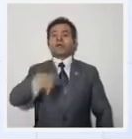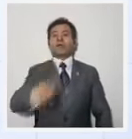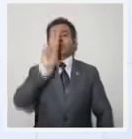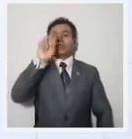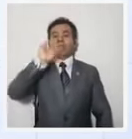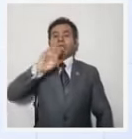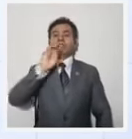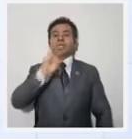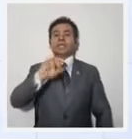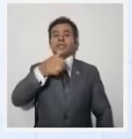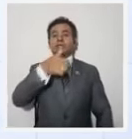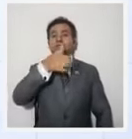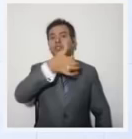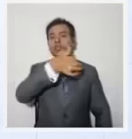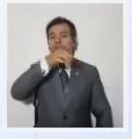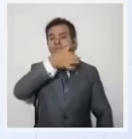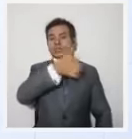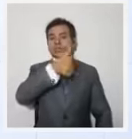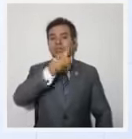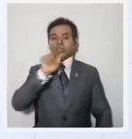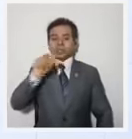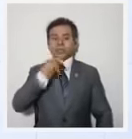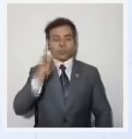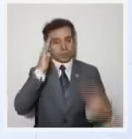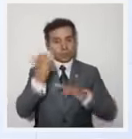87,729 জন এবং এ পর্যন্ত